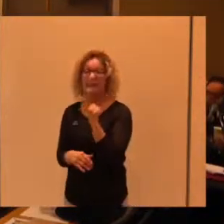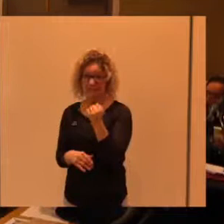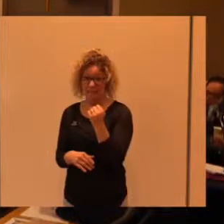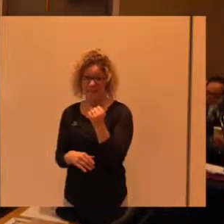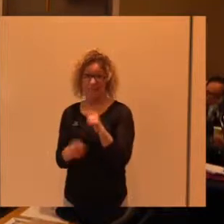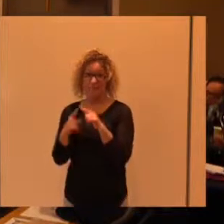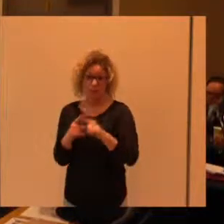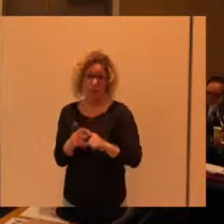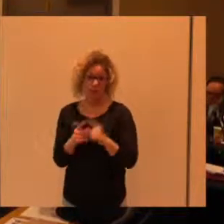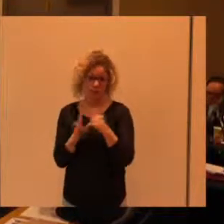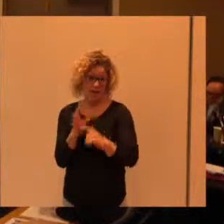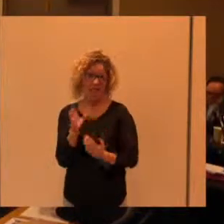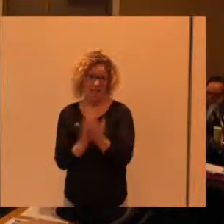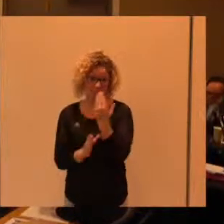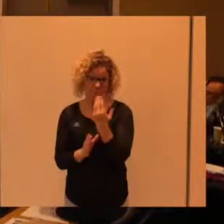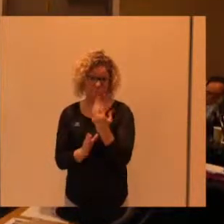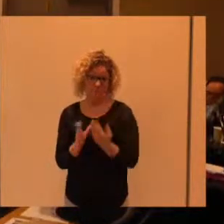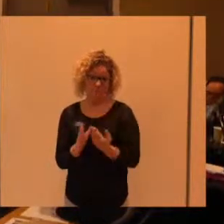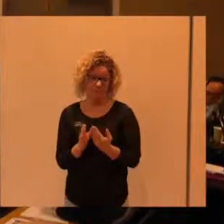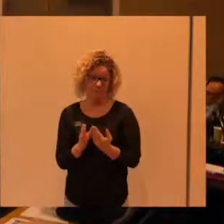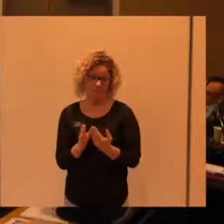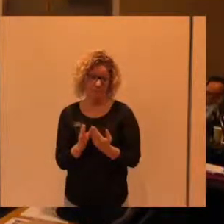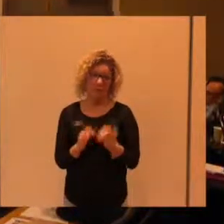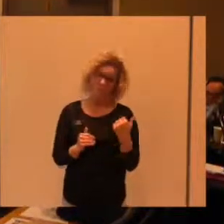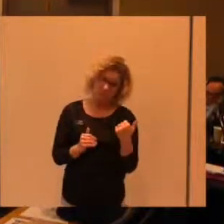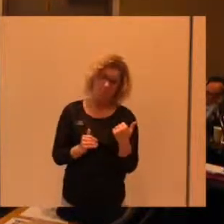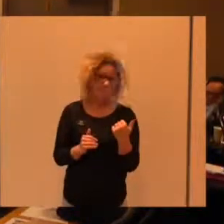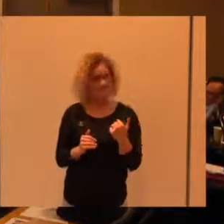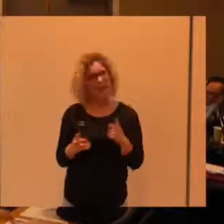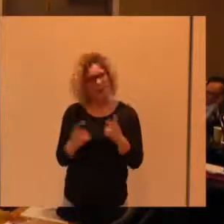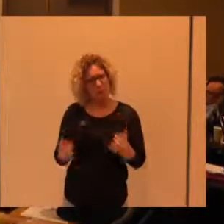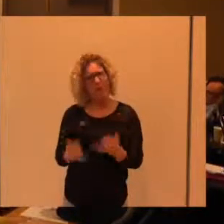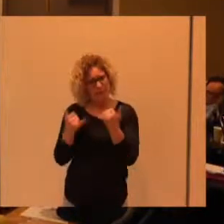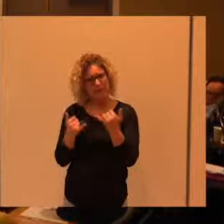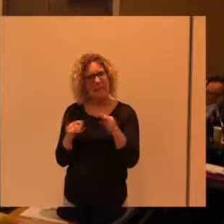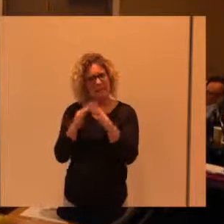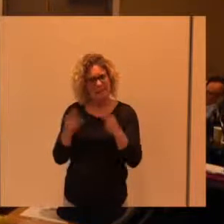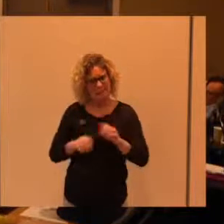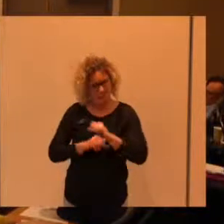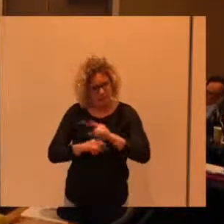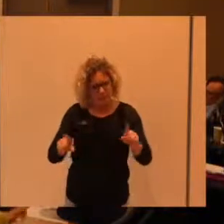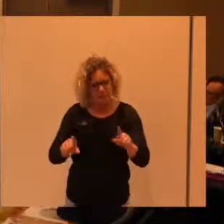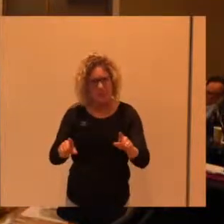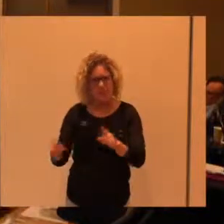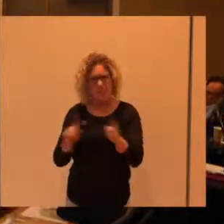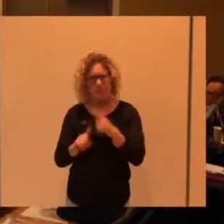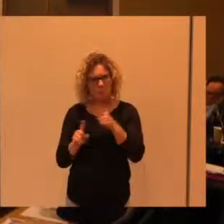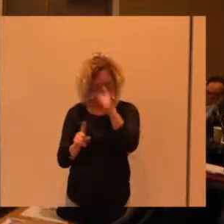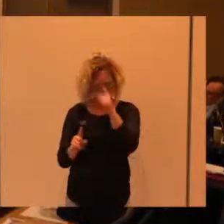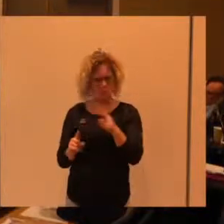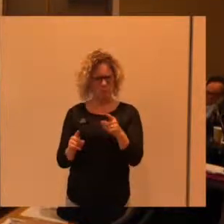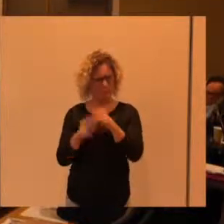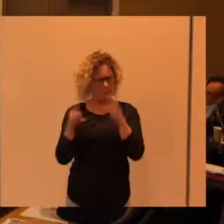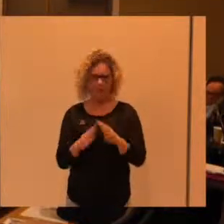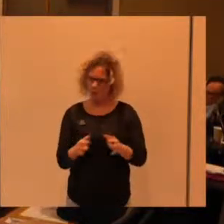den första versionen. Alltså ganska tidigt när internet kom och när folk började förstå att det här